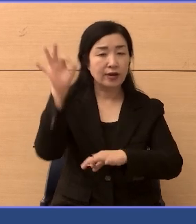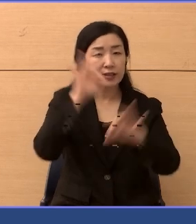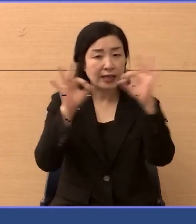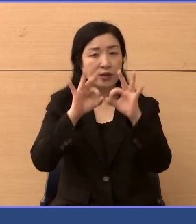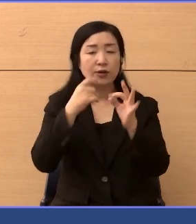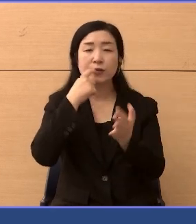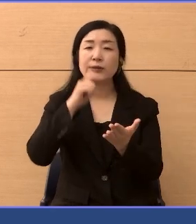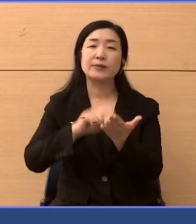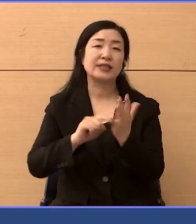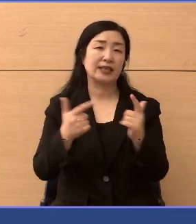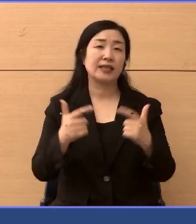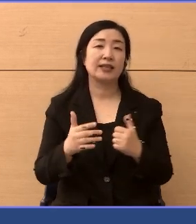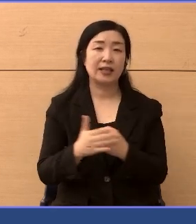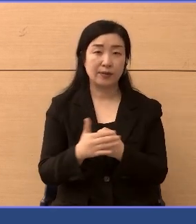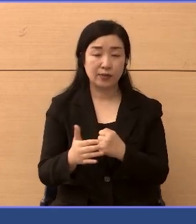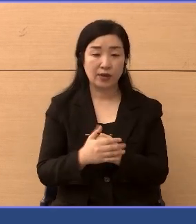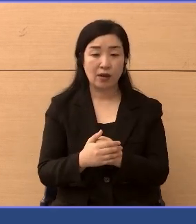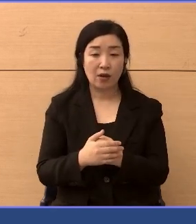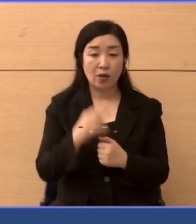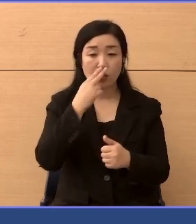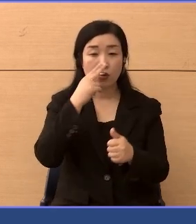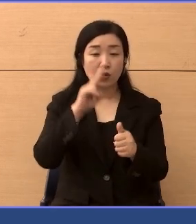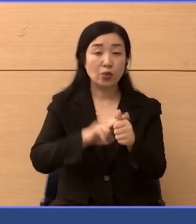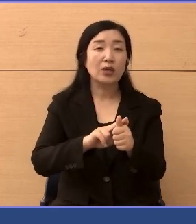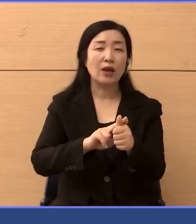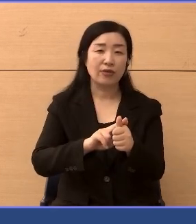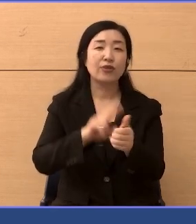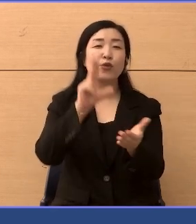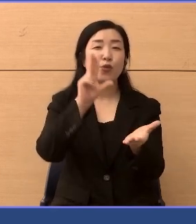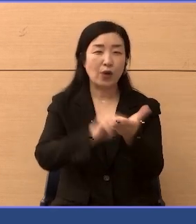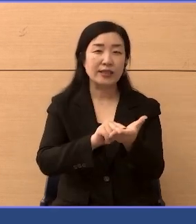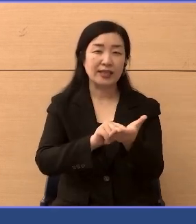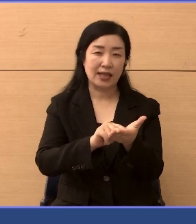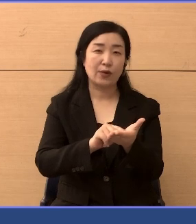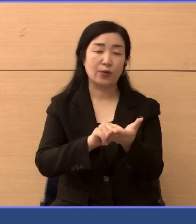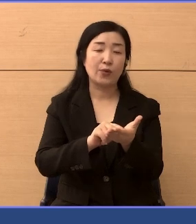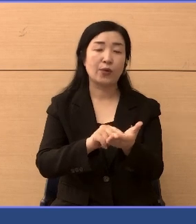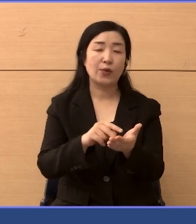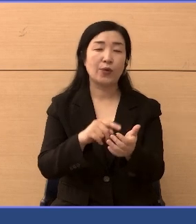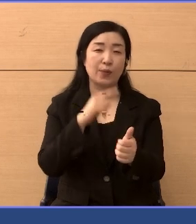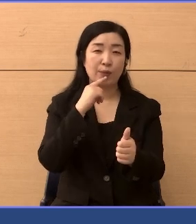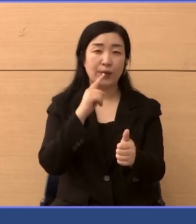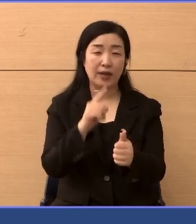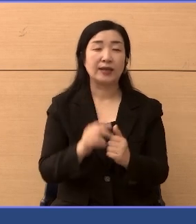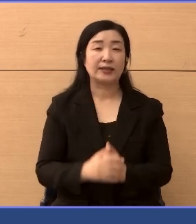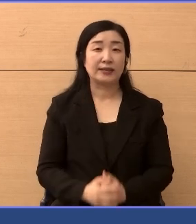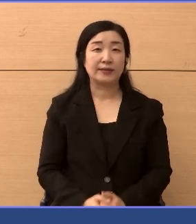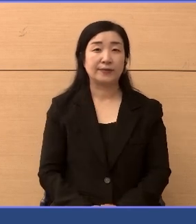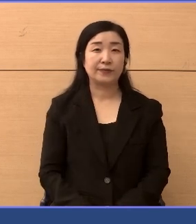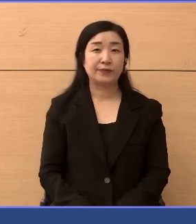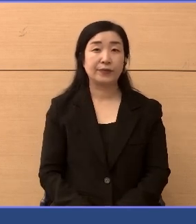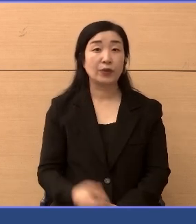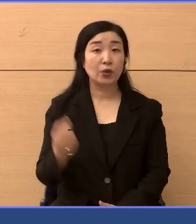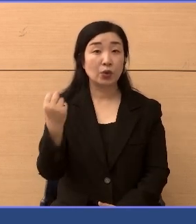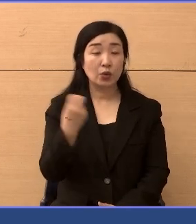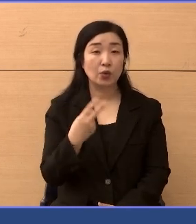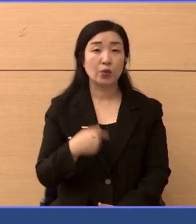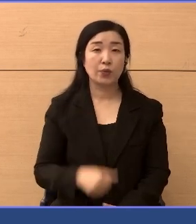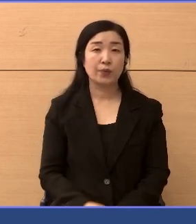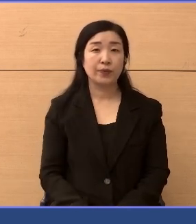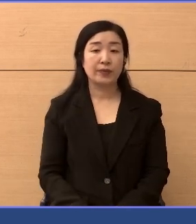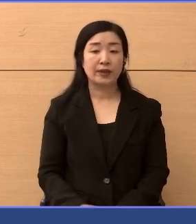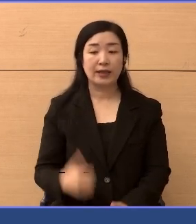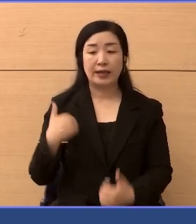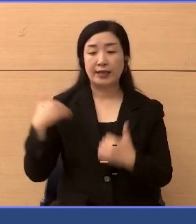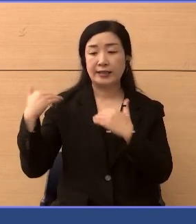것이 쉽지 않기 때문에 areas 도전 of 과제다라고 말씀을 드릴 수가 weakness that 있겠고요. becomes 또 more 한 가지, problematic in 조금 adult 더 life